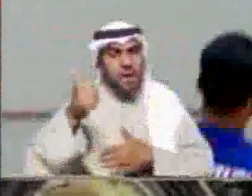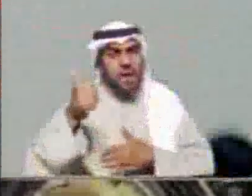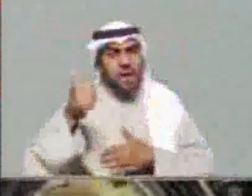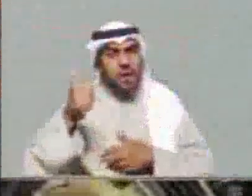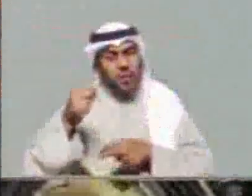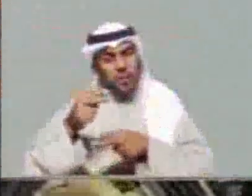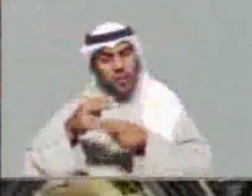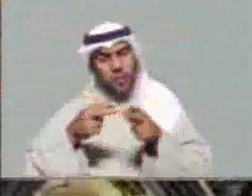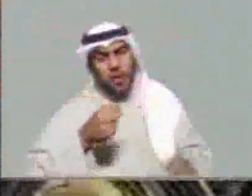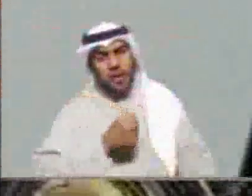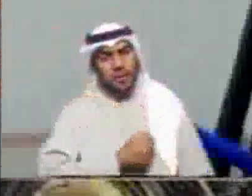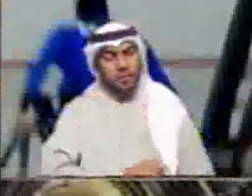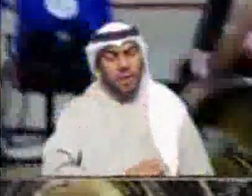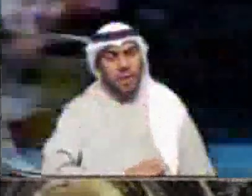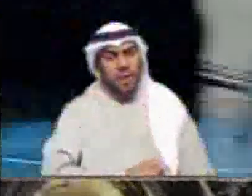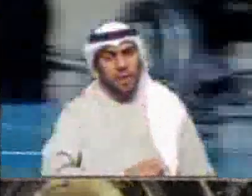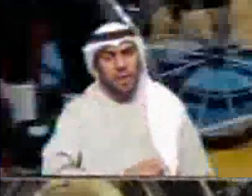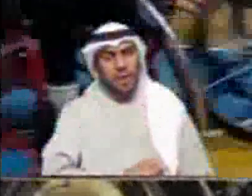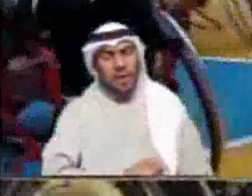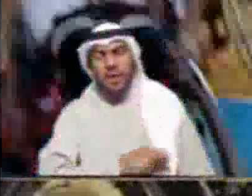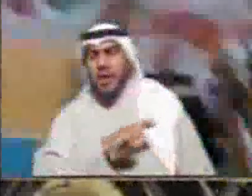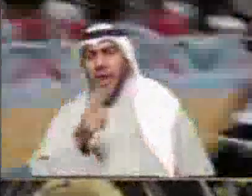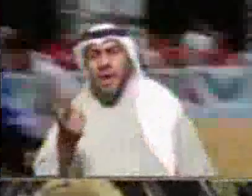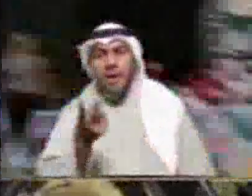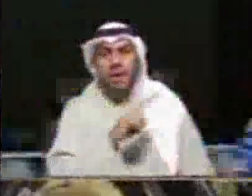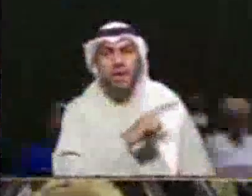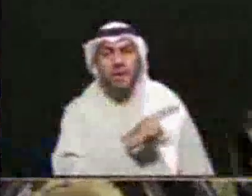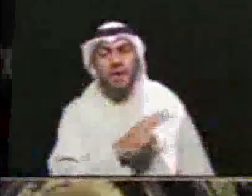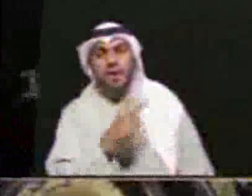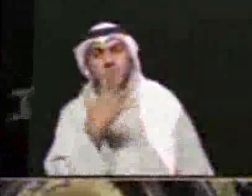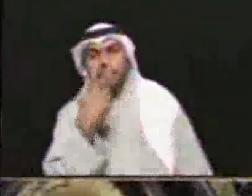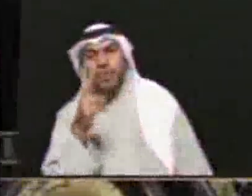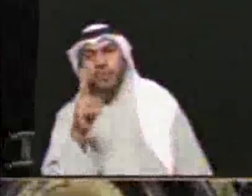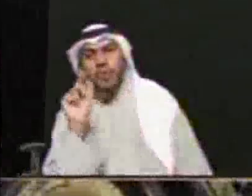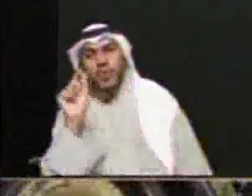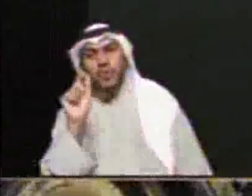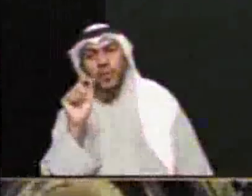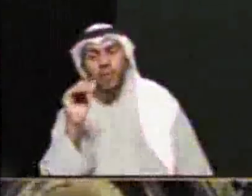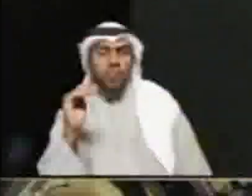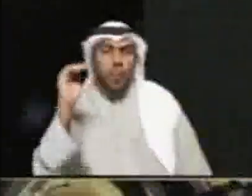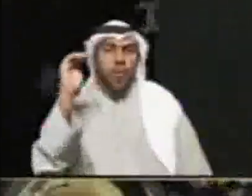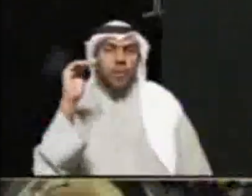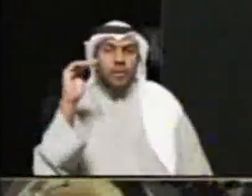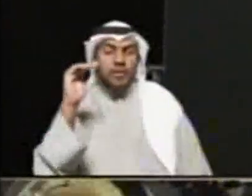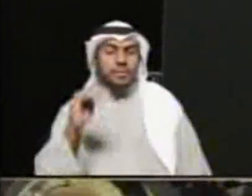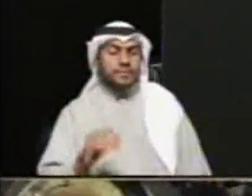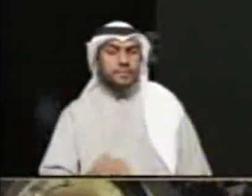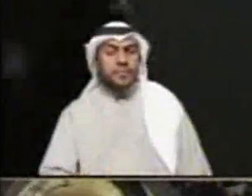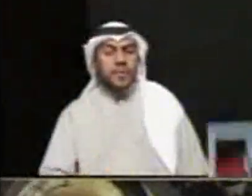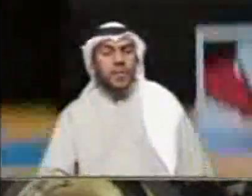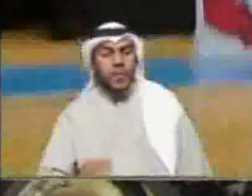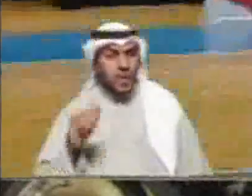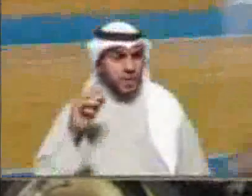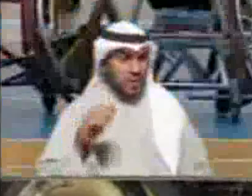مملكة البحرين الشقيق وبفارق وصل إلى 25 نقطة، أحكم فيها منتخب